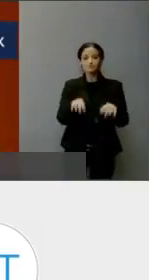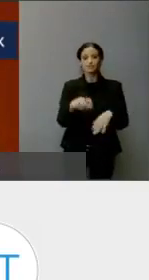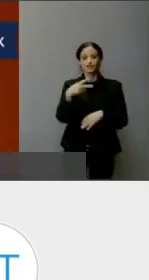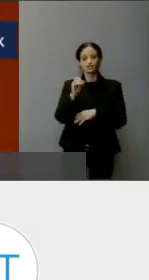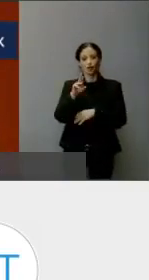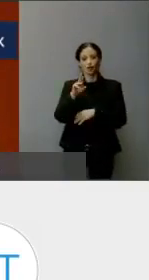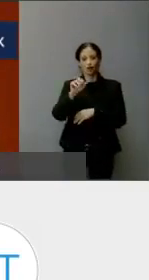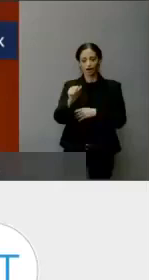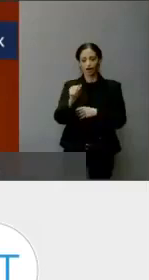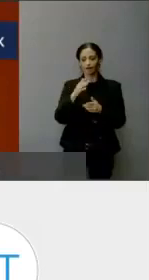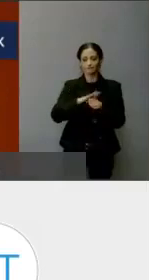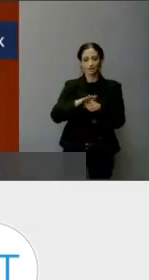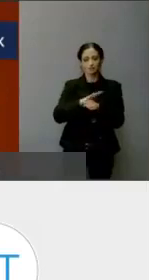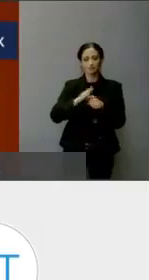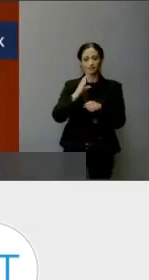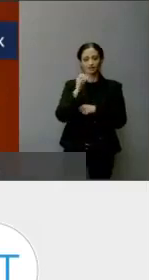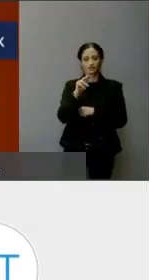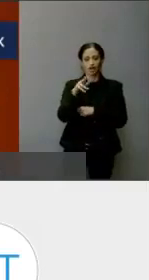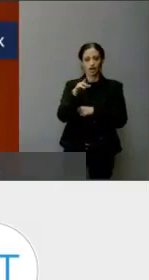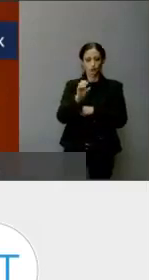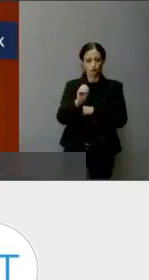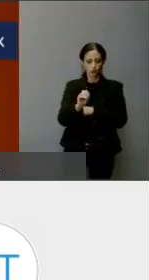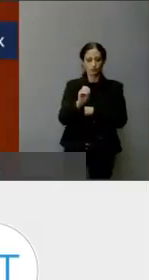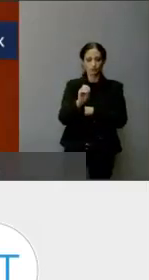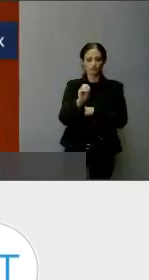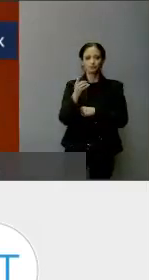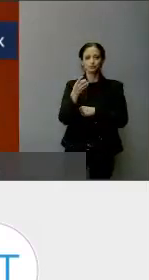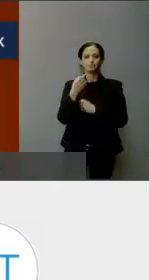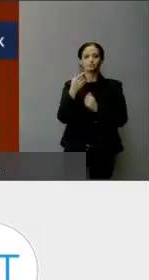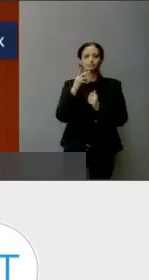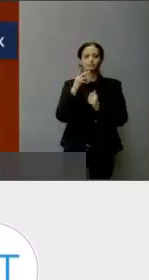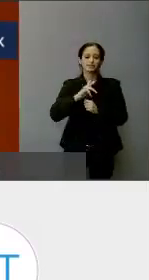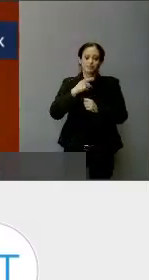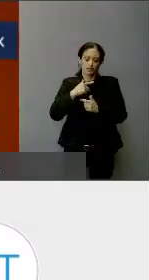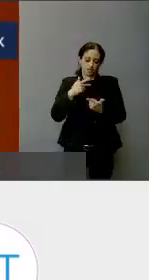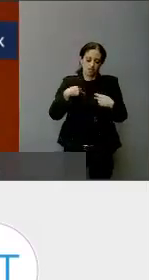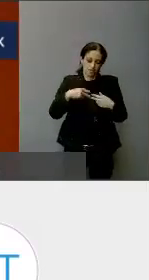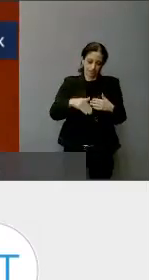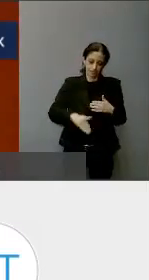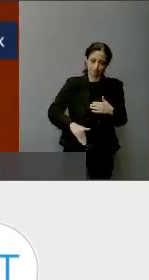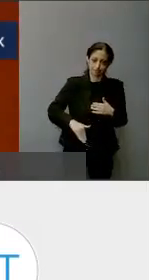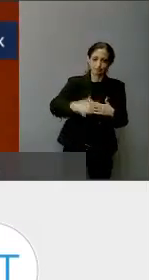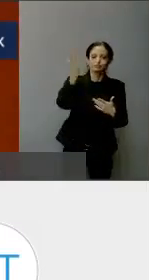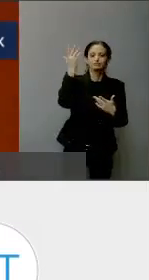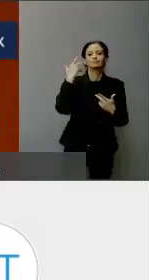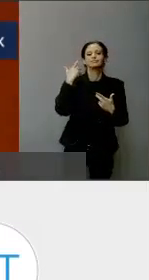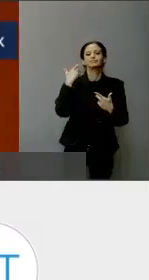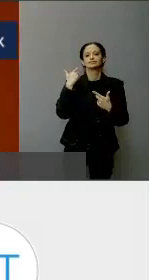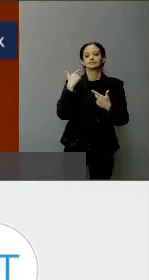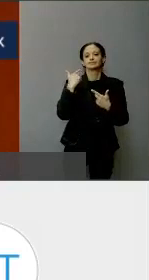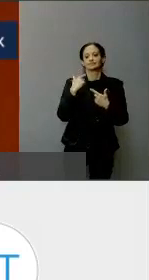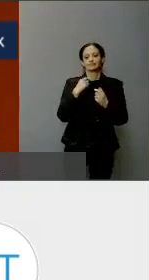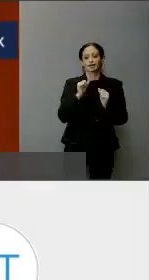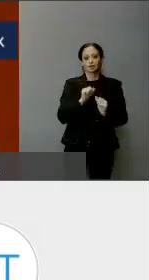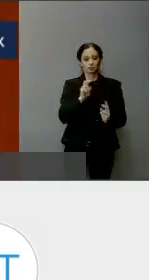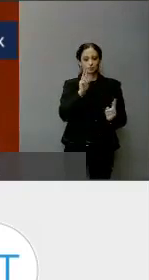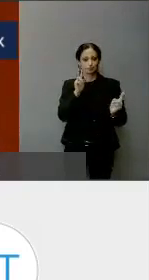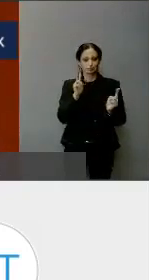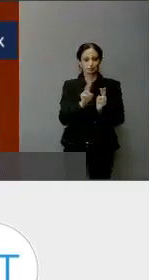felicità nel suo lungo cammino ed incontrare i sindaci coraggiosi nel perseguire gli obiettivi dell'agenda 2005